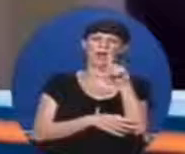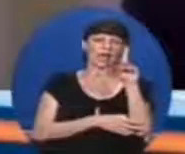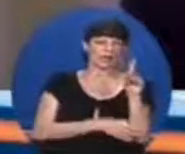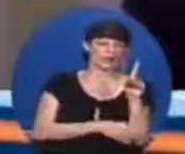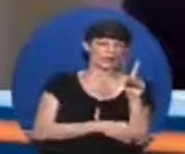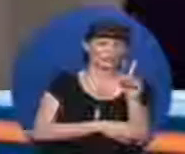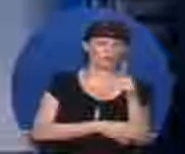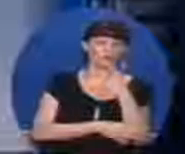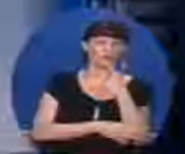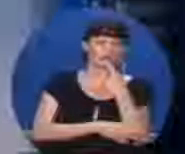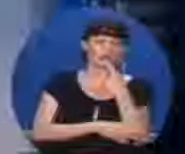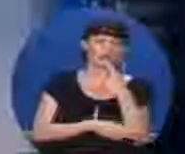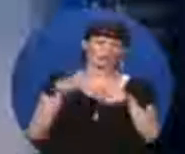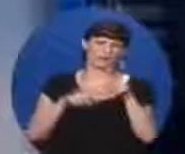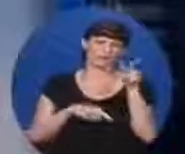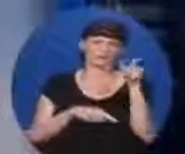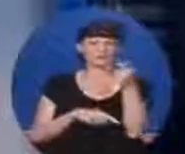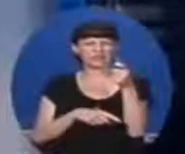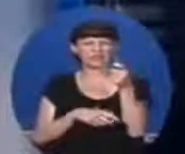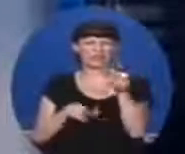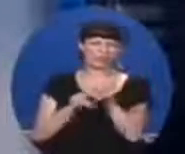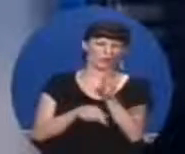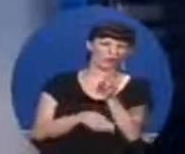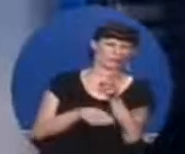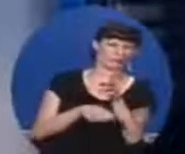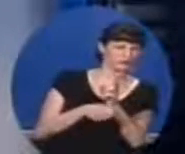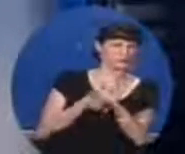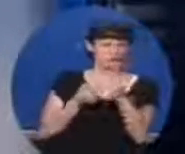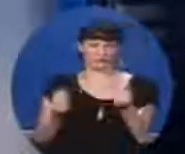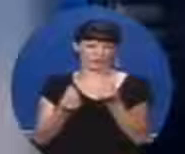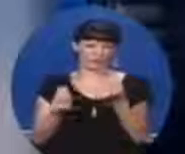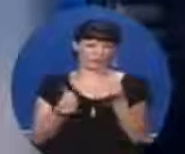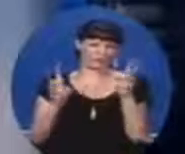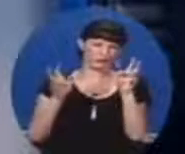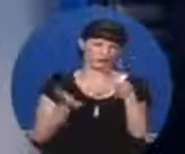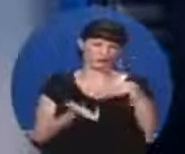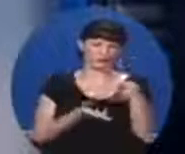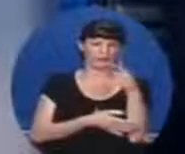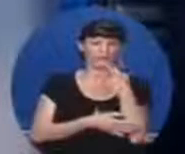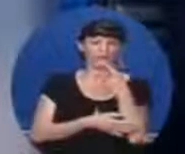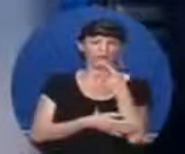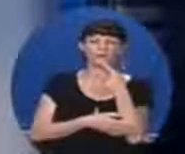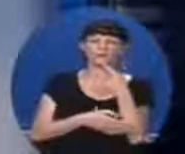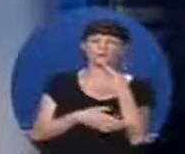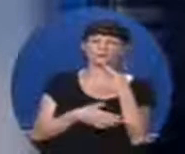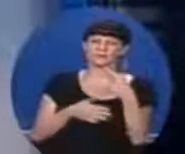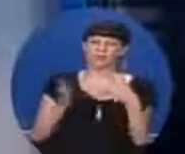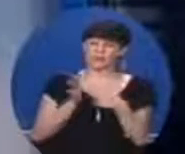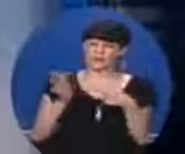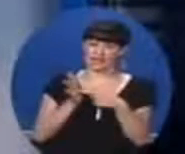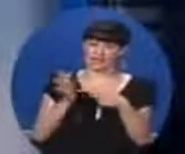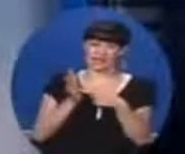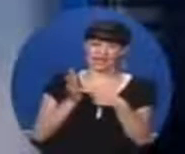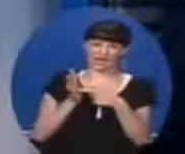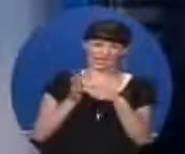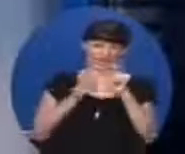בסופו של דבר יגיע גם למרות שאין שום חשד ספציפי נגדו, שנניח בעקבות התמונה, בעקבות הקשרים, מח"ש תיאלץ